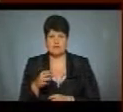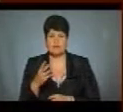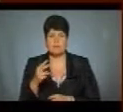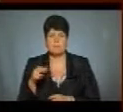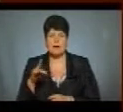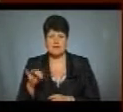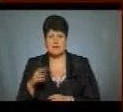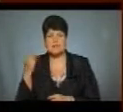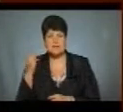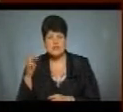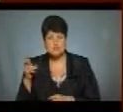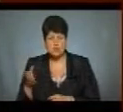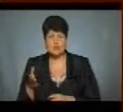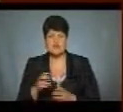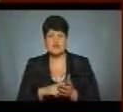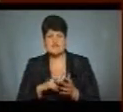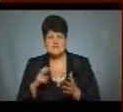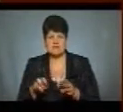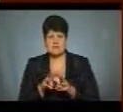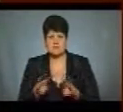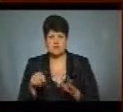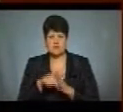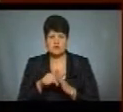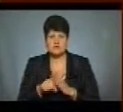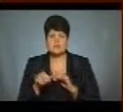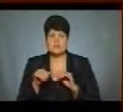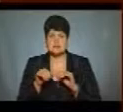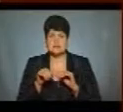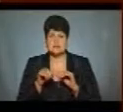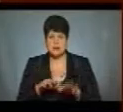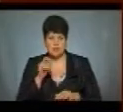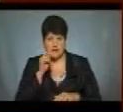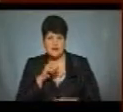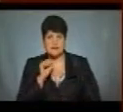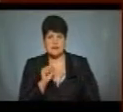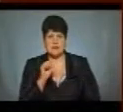Переяславі-Хмельницькому, а також відставка міністра внутрішніх справ України Арсена Авакова.